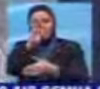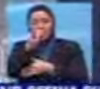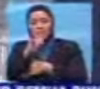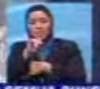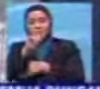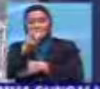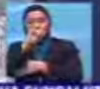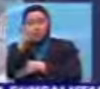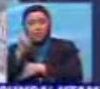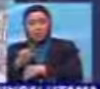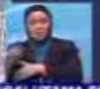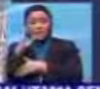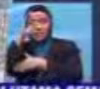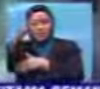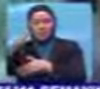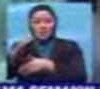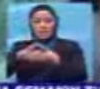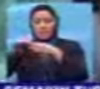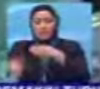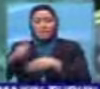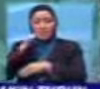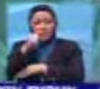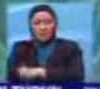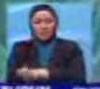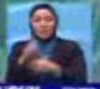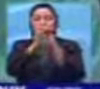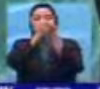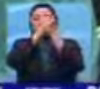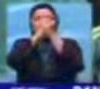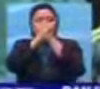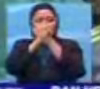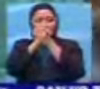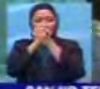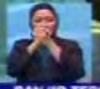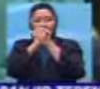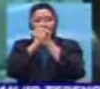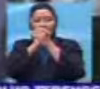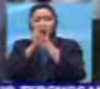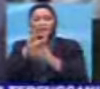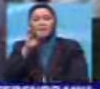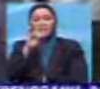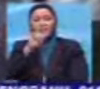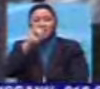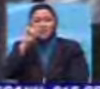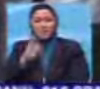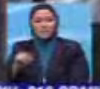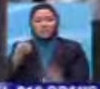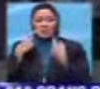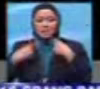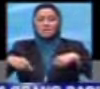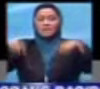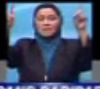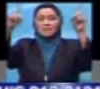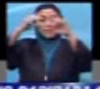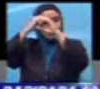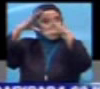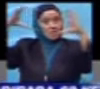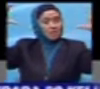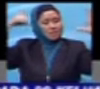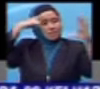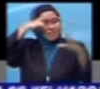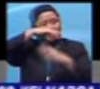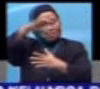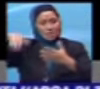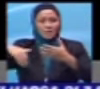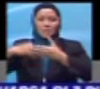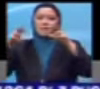yang akan berakhir esok. Tahniah Muhammad Faiz Subri, kejayaan anda inspirasi buat seluruh rakyat Malaysia. Menang